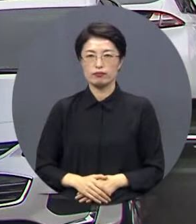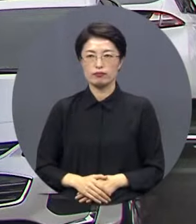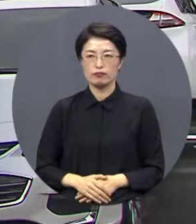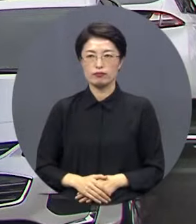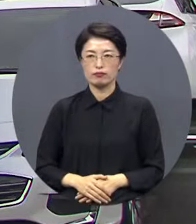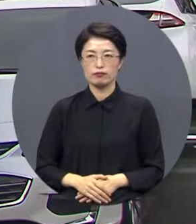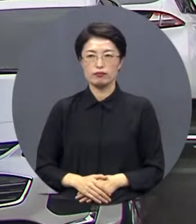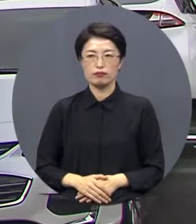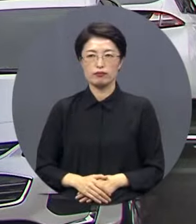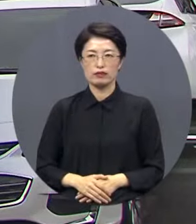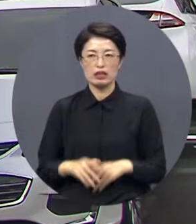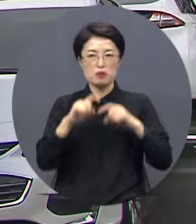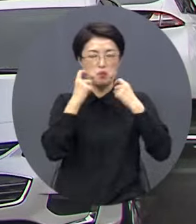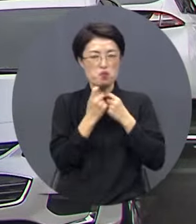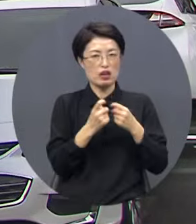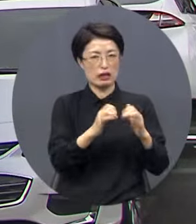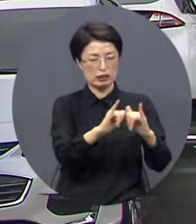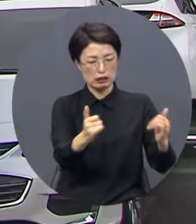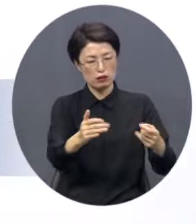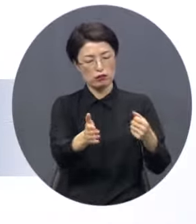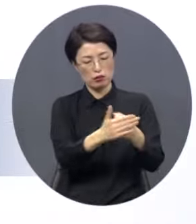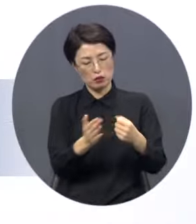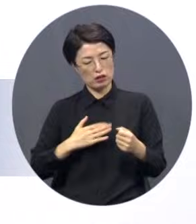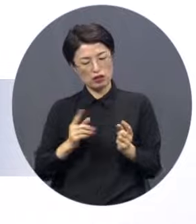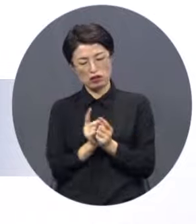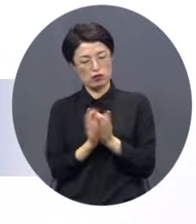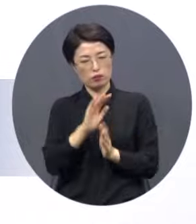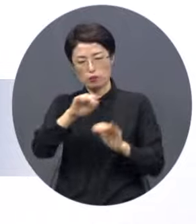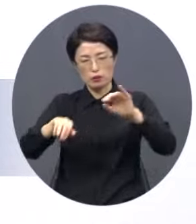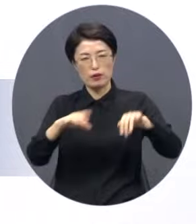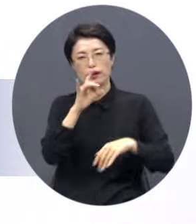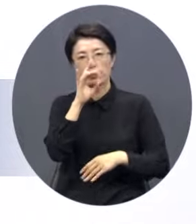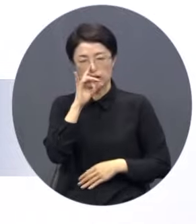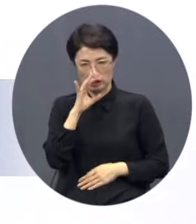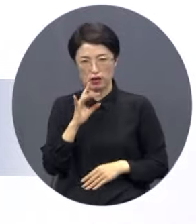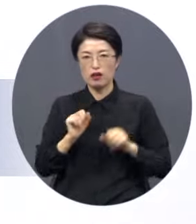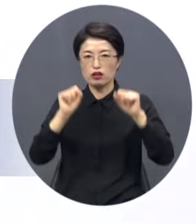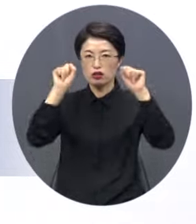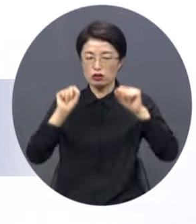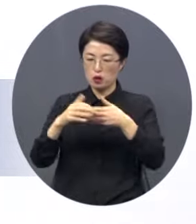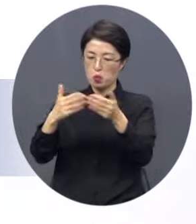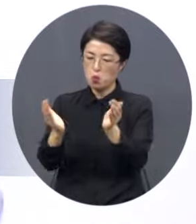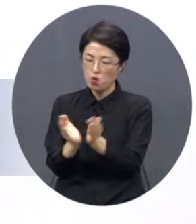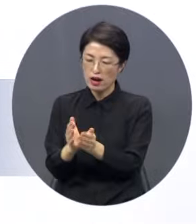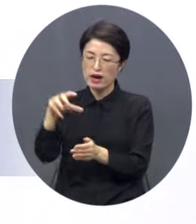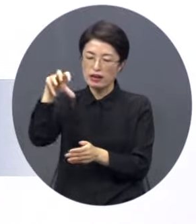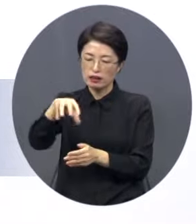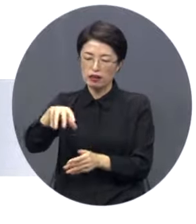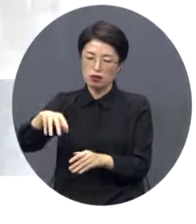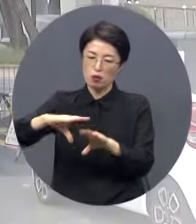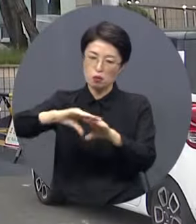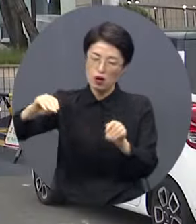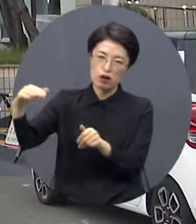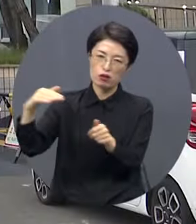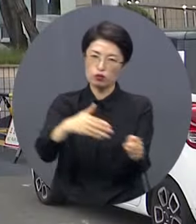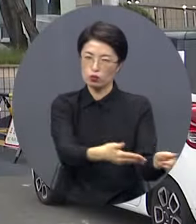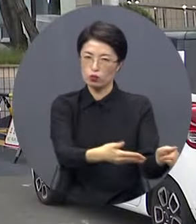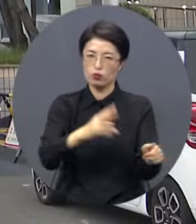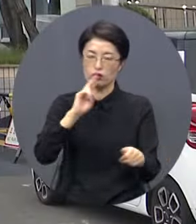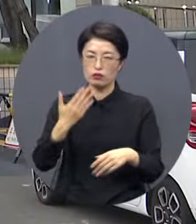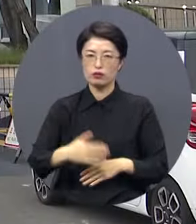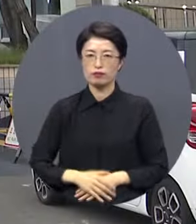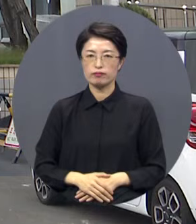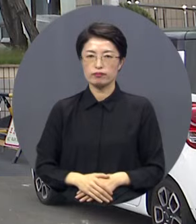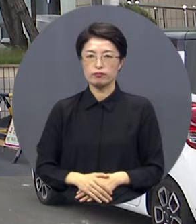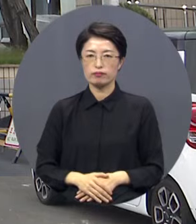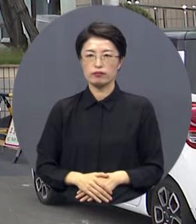저희가 직접적으로 할 수 있는 건 없죠. 그 체육회에다가 저 조치는 취해야 하지 않겠냐라는 어떤... 문체부의 어떤